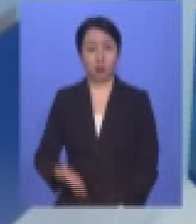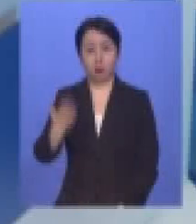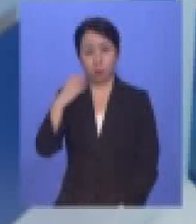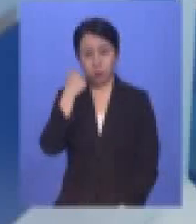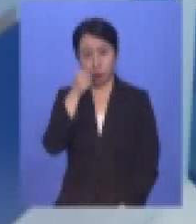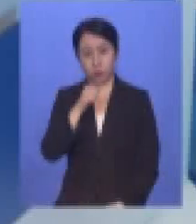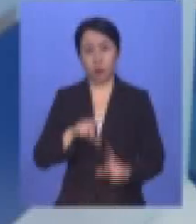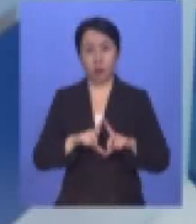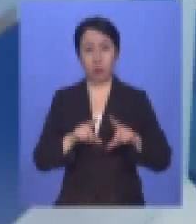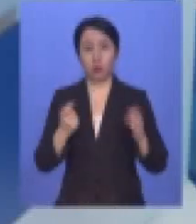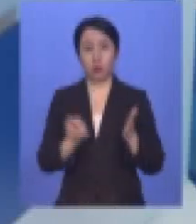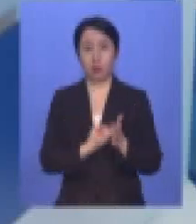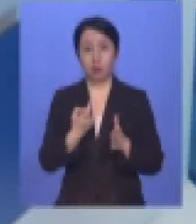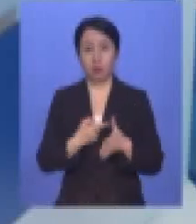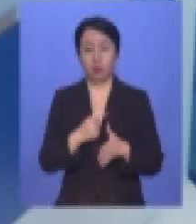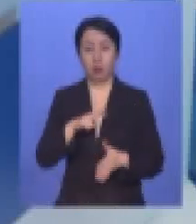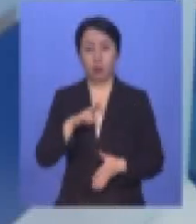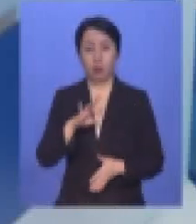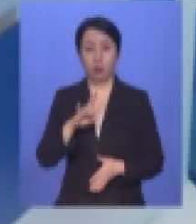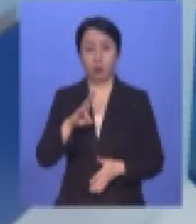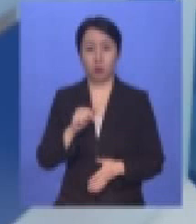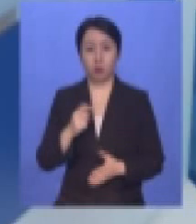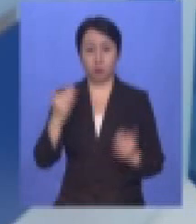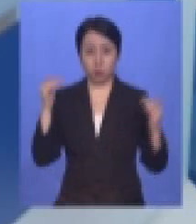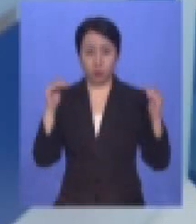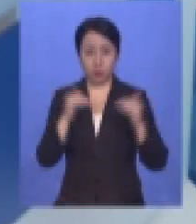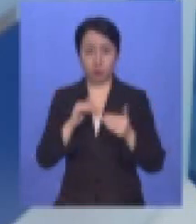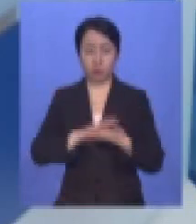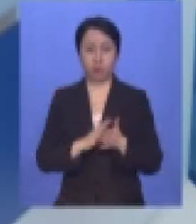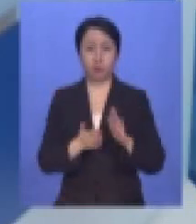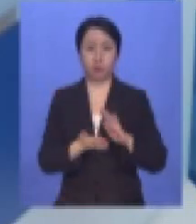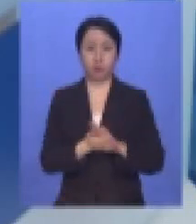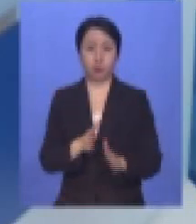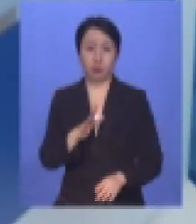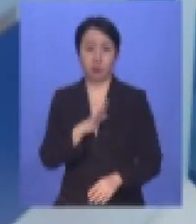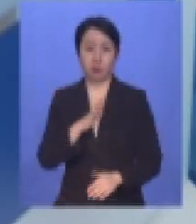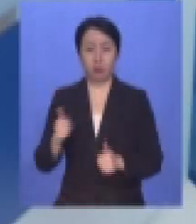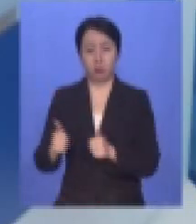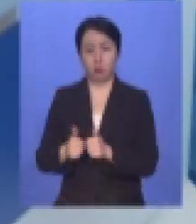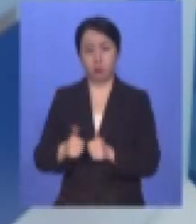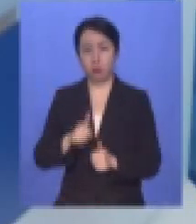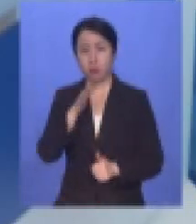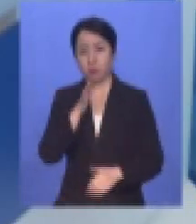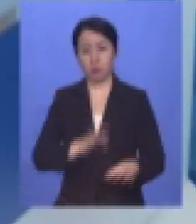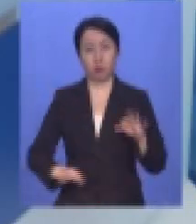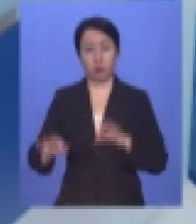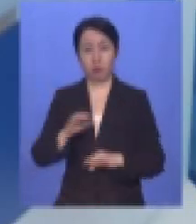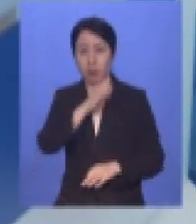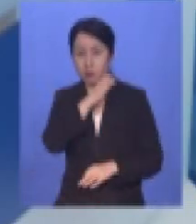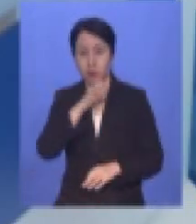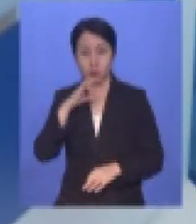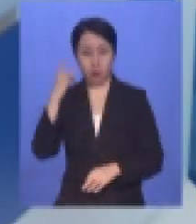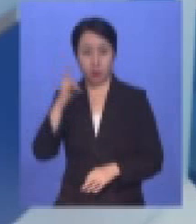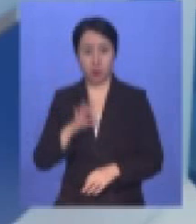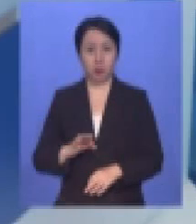В прошлом году Институт археологии имени Алькея Маргулана и Козыбаев университет заключили договор о сотрудничестве в рамках